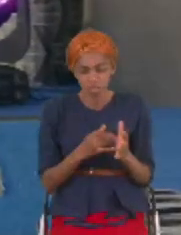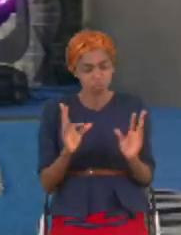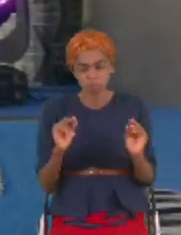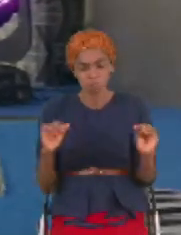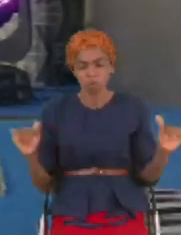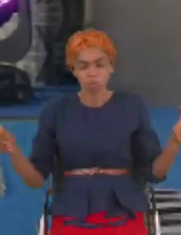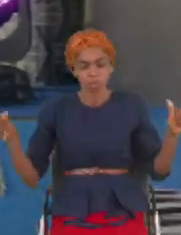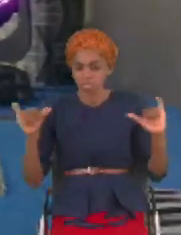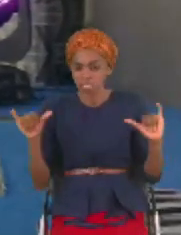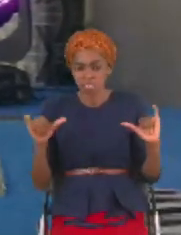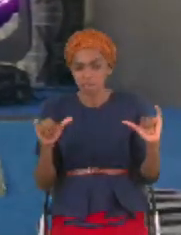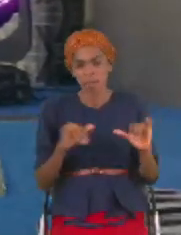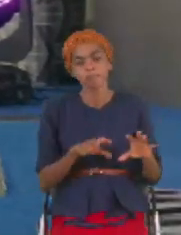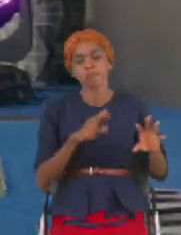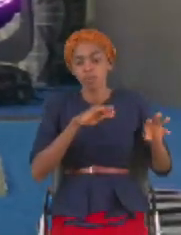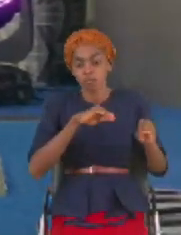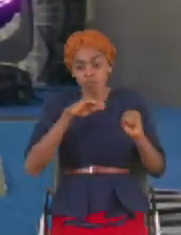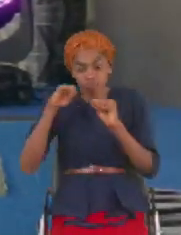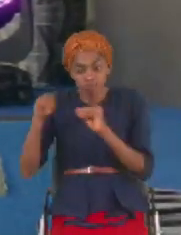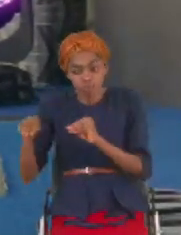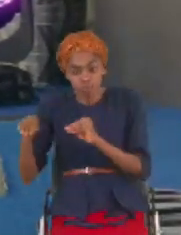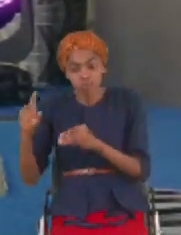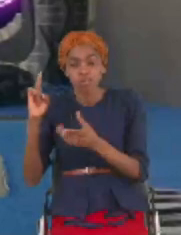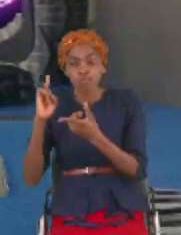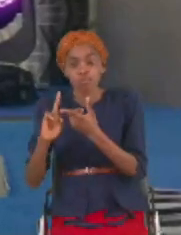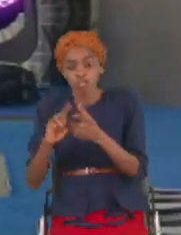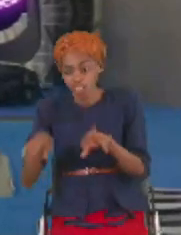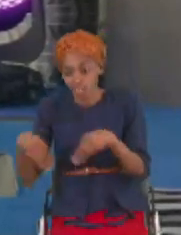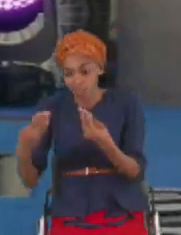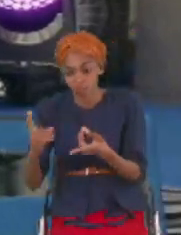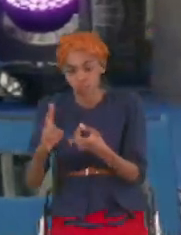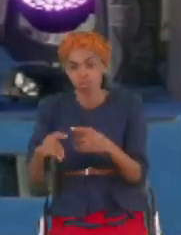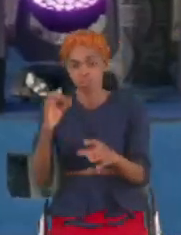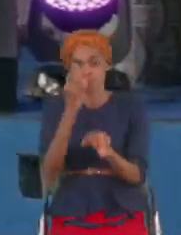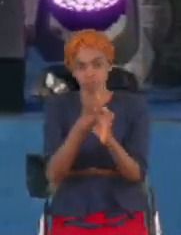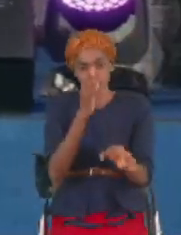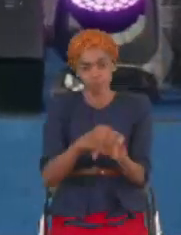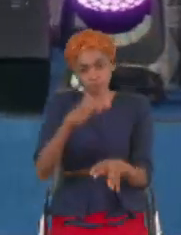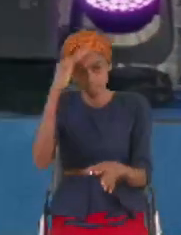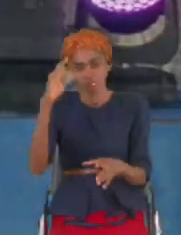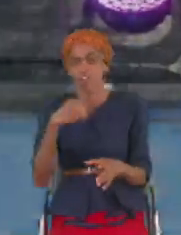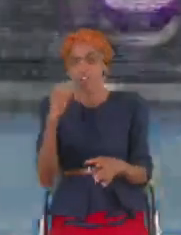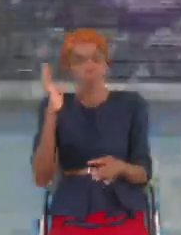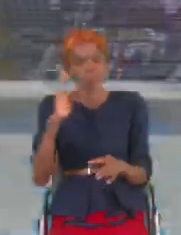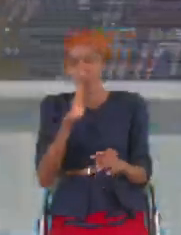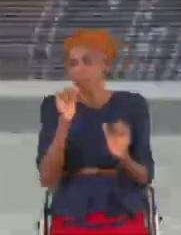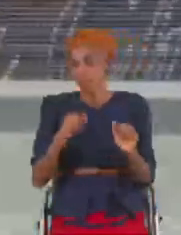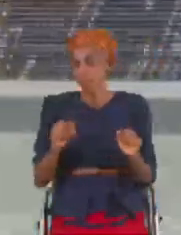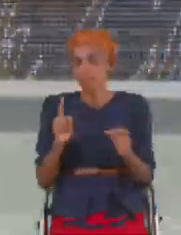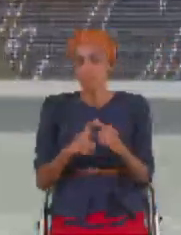confie le à des hommes fidèles qui sont capables de l'enseigné aussi à d'autres